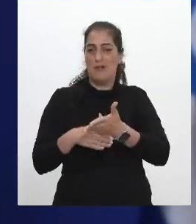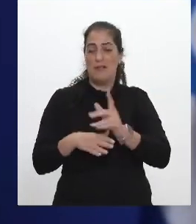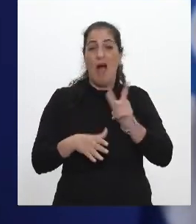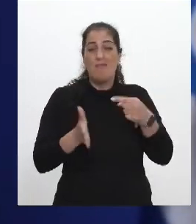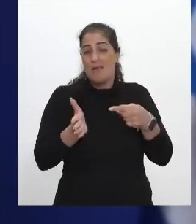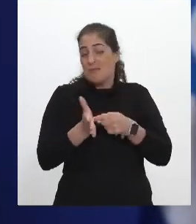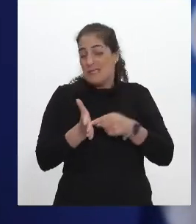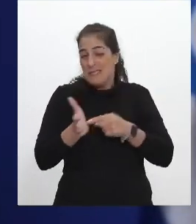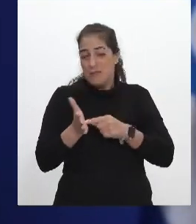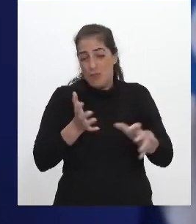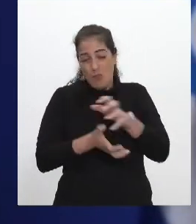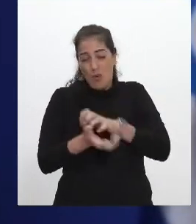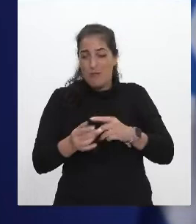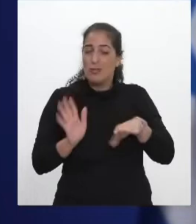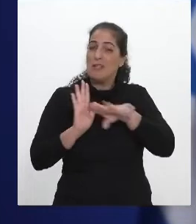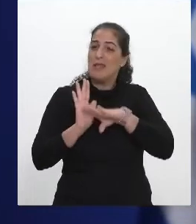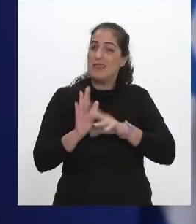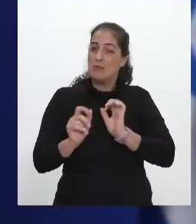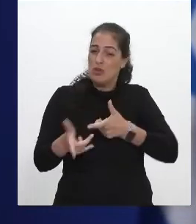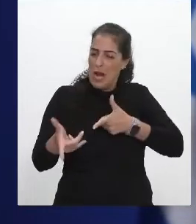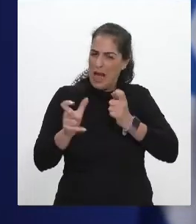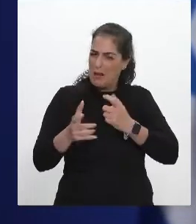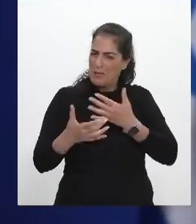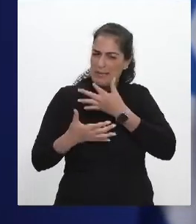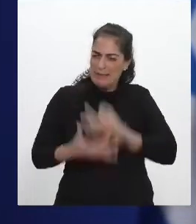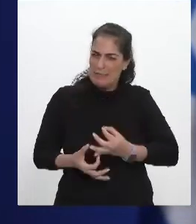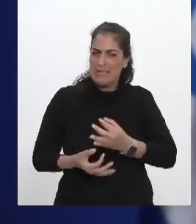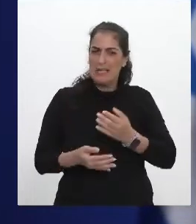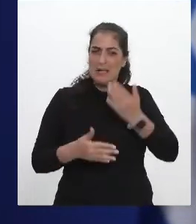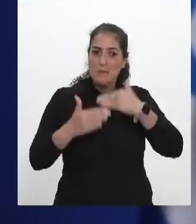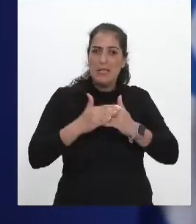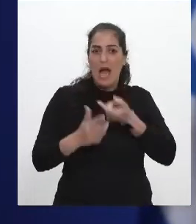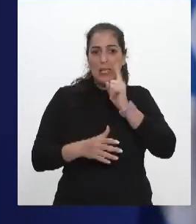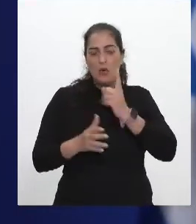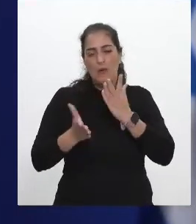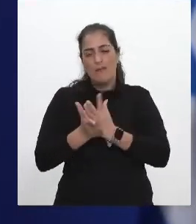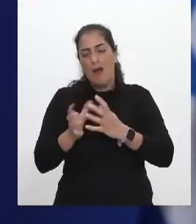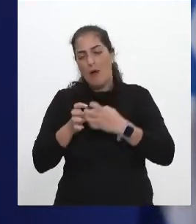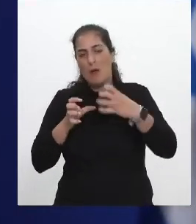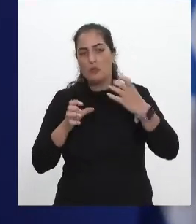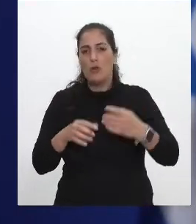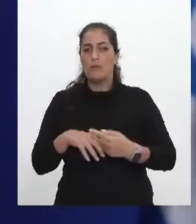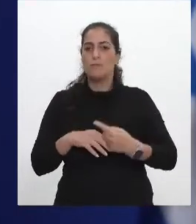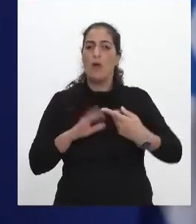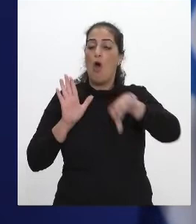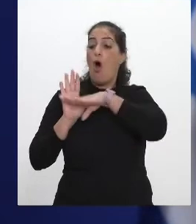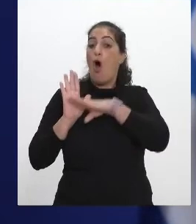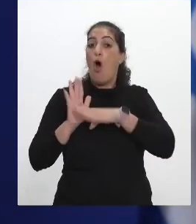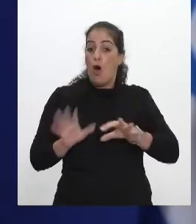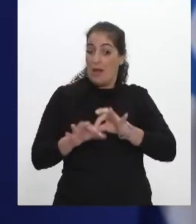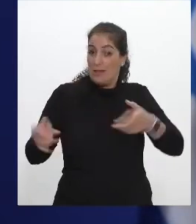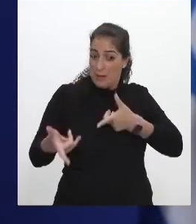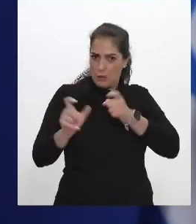מורכבות ובתנאי לחימה עצימים תחת איום ממושך הוראות הפתיחה באש הן עניין הכרחי